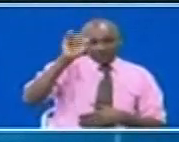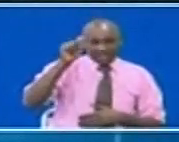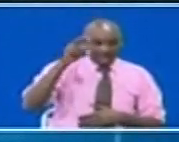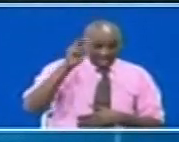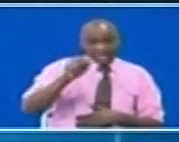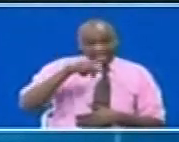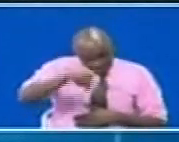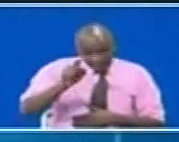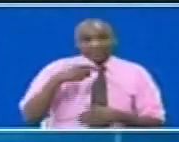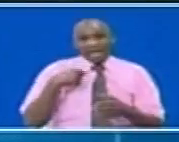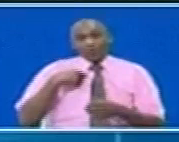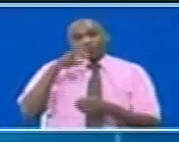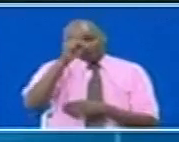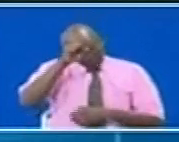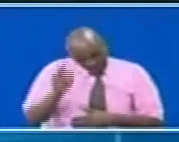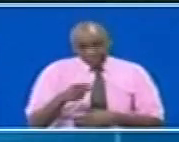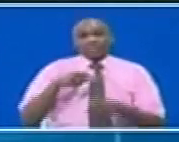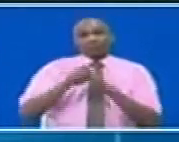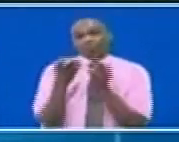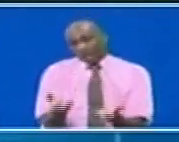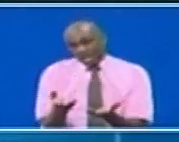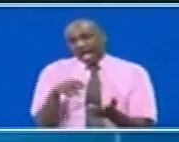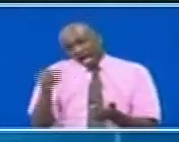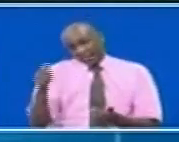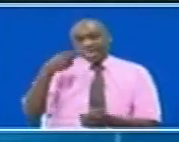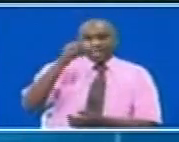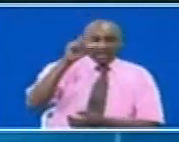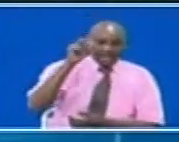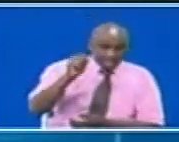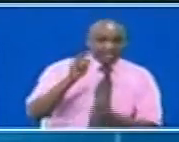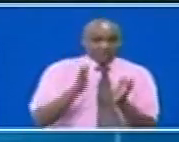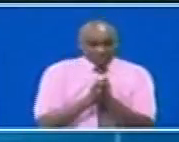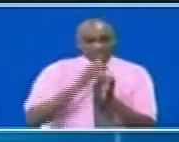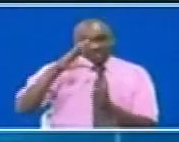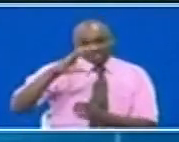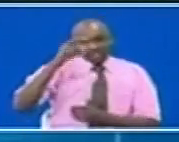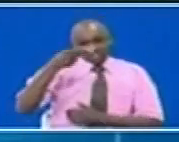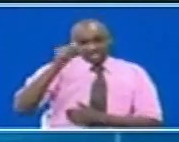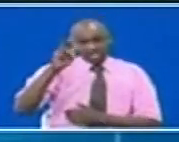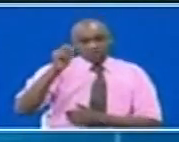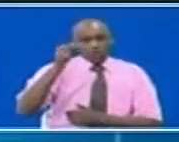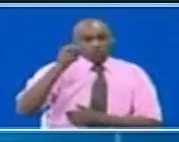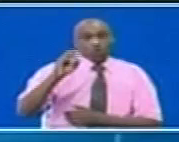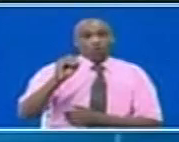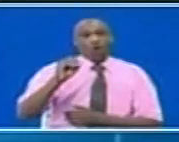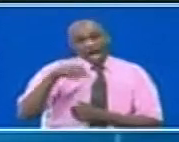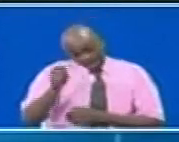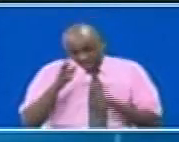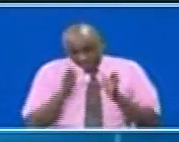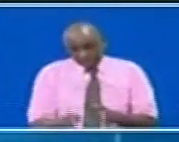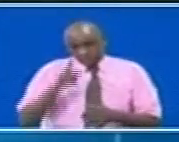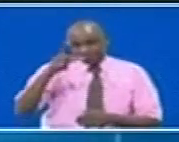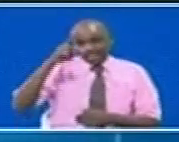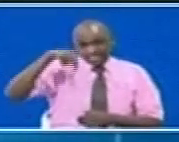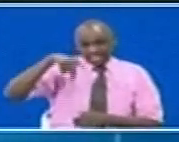mbio za mita 5,000. Wengine waliofuzu ni Helen Obiri na Masi Cherono. Asbel Kiprop naye alichukua ushindi kwenye mbio za